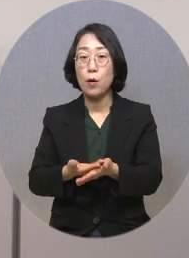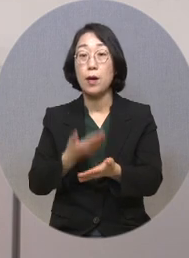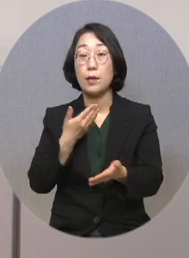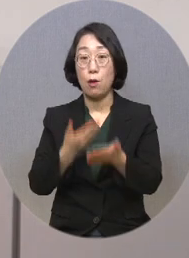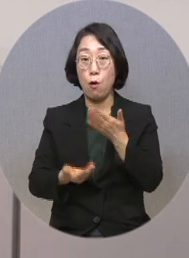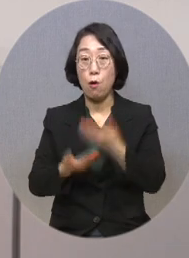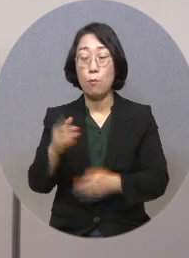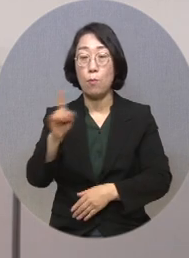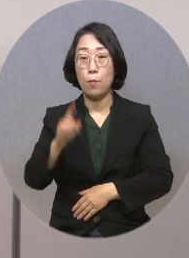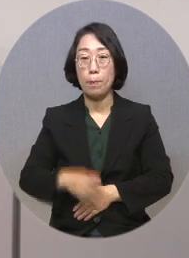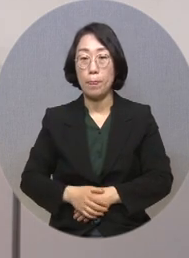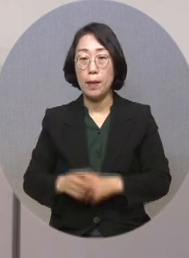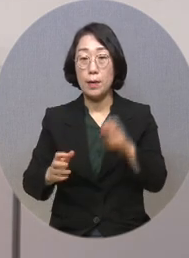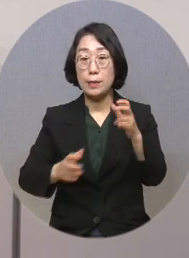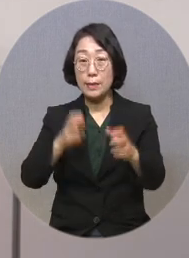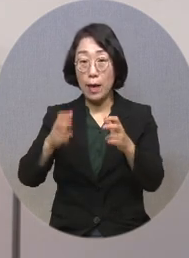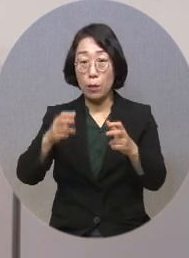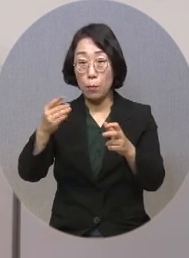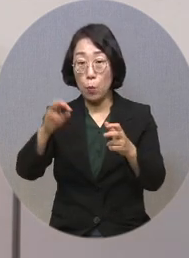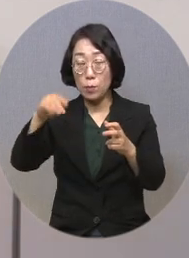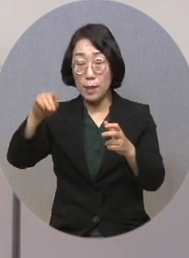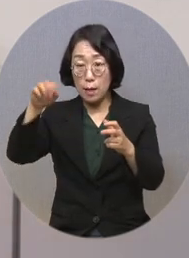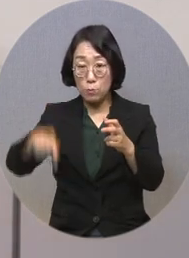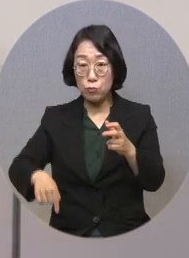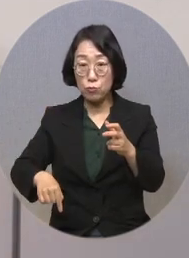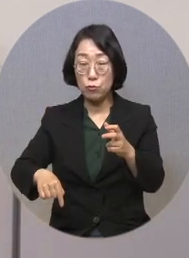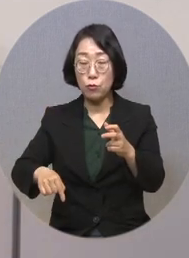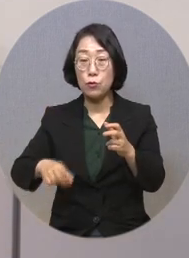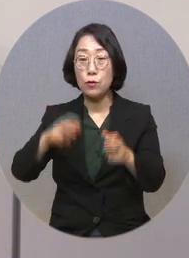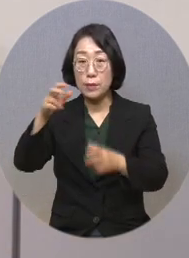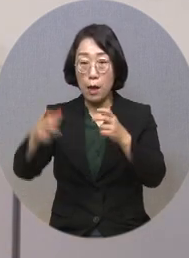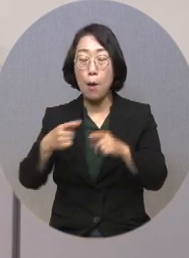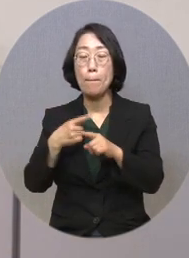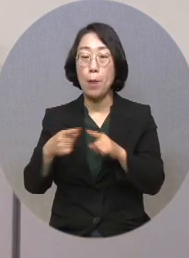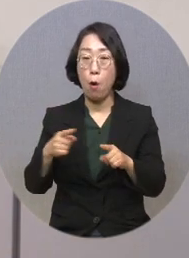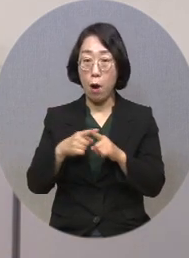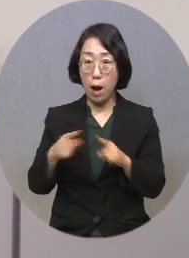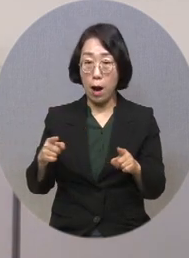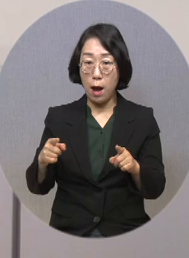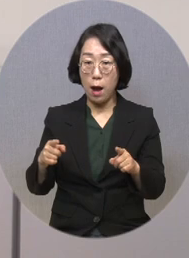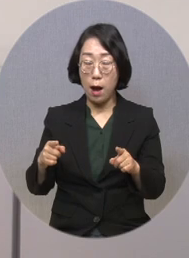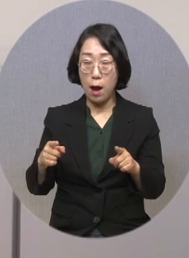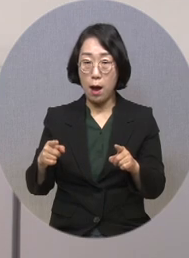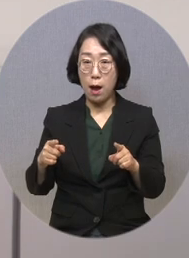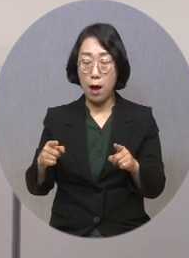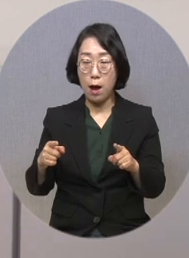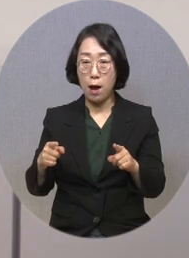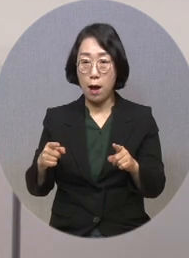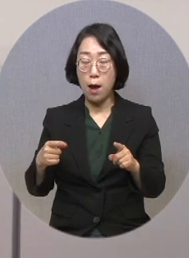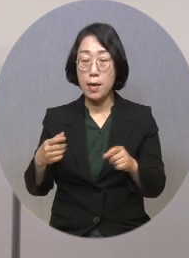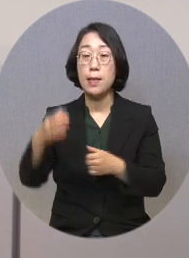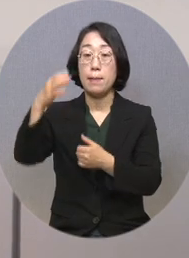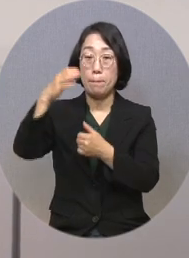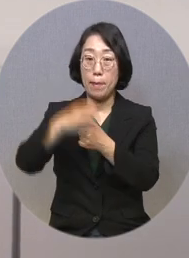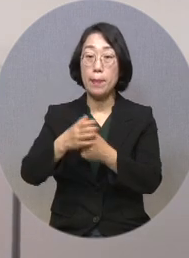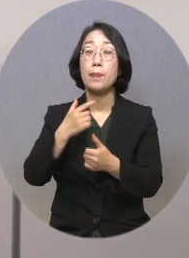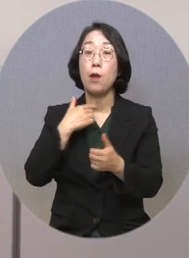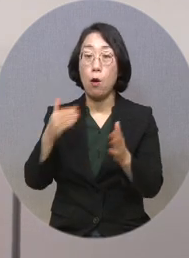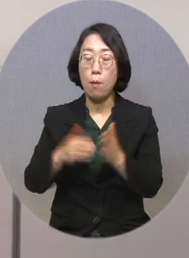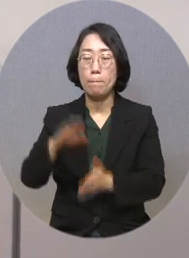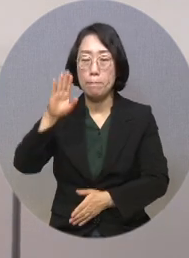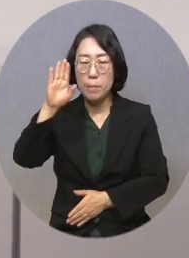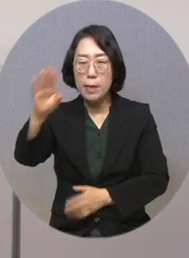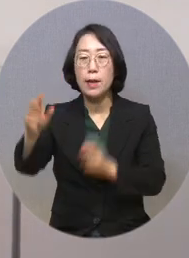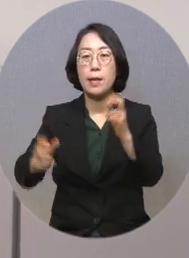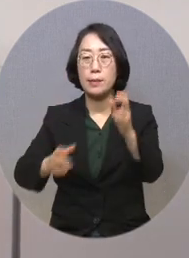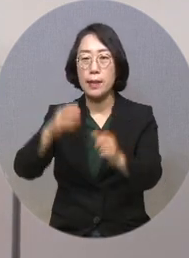경력인데요. 산업통상부 관련 사업에 평가원으로 활동하면서 미래 산업 현장의 흐름을